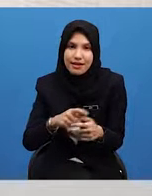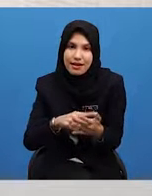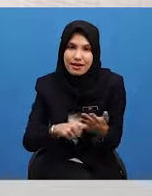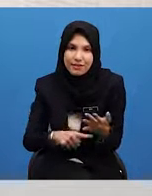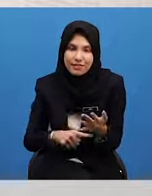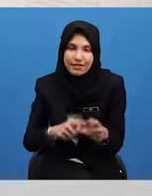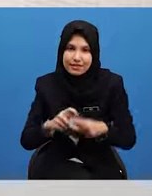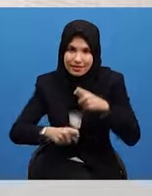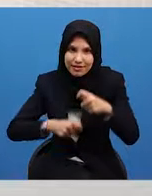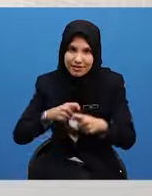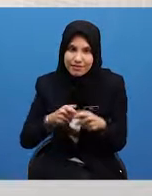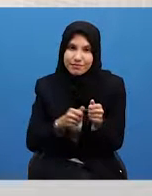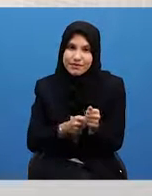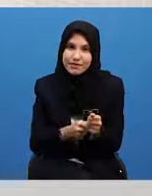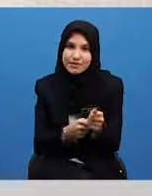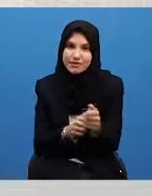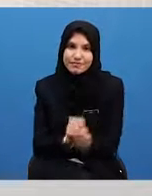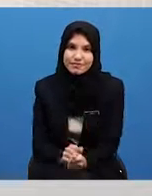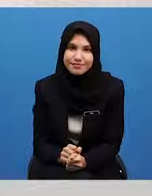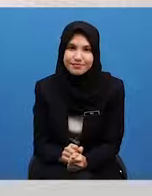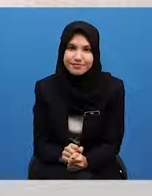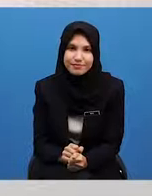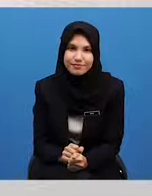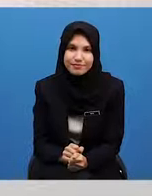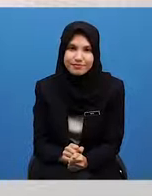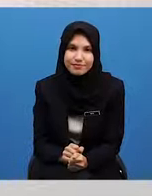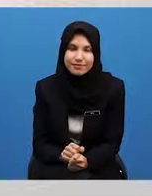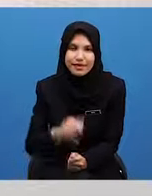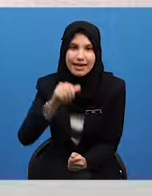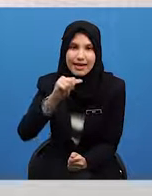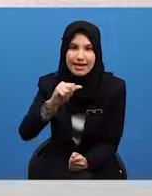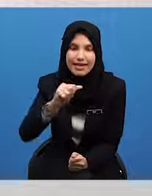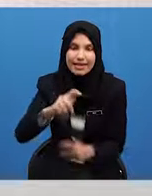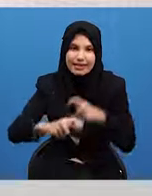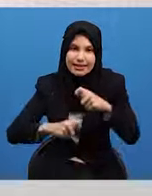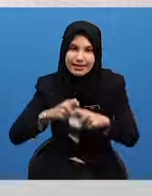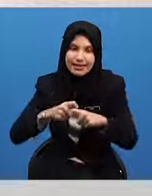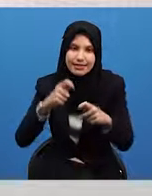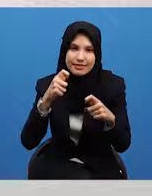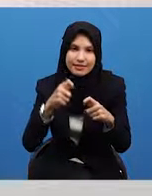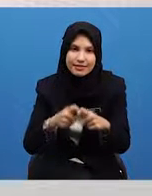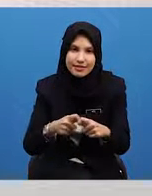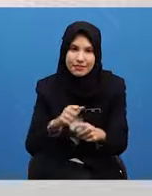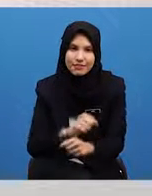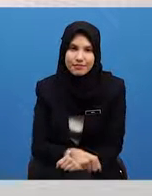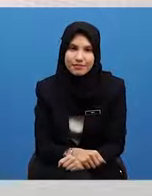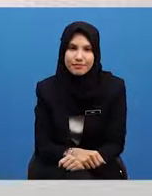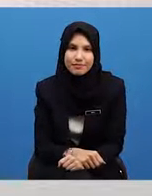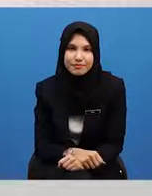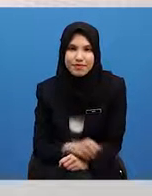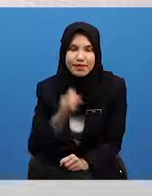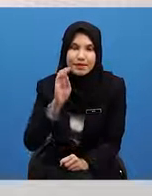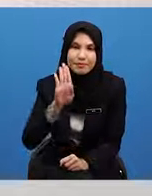Apakah jenis takal berikut? A. Takal tetap.